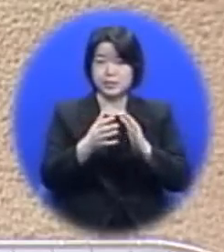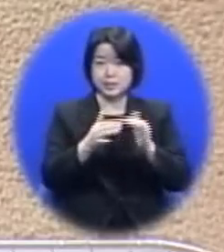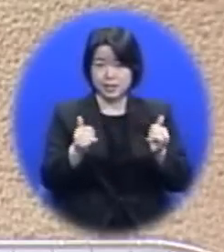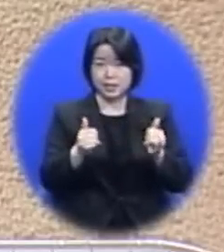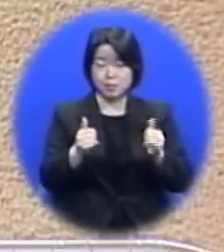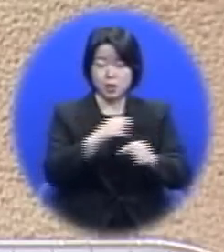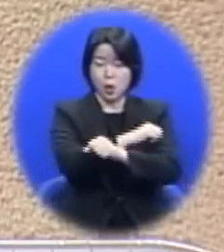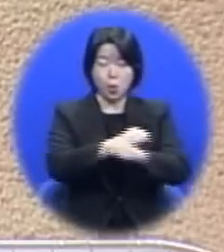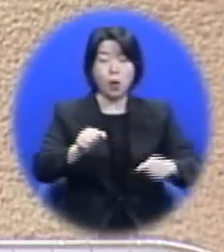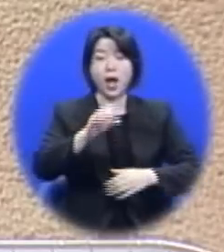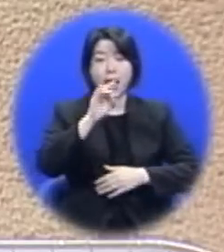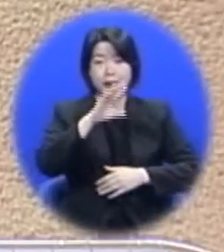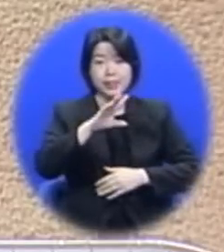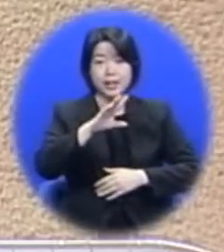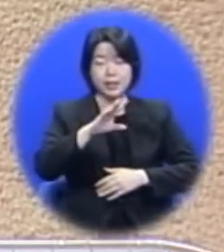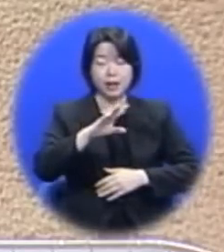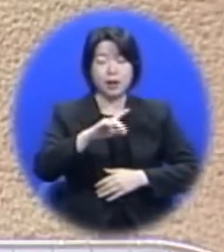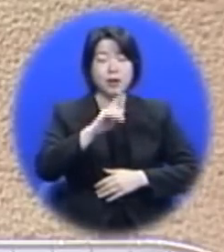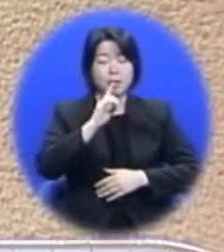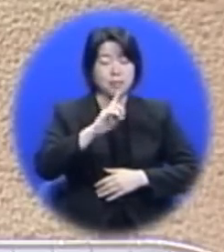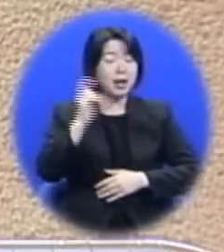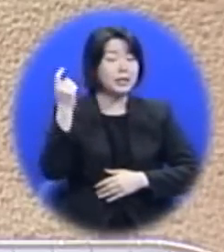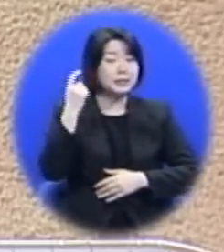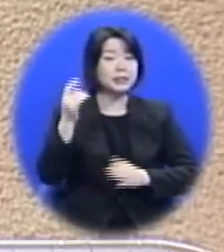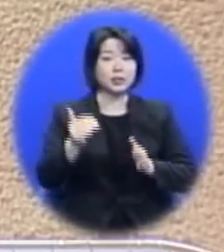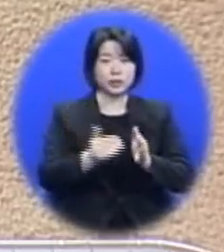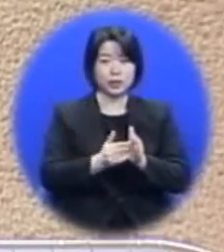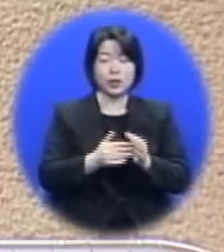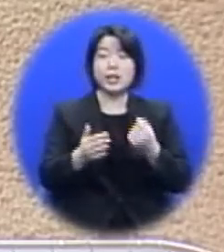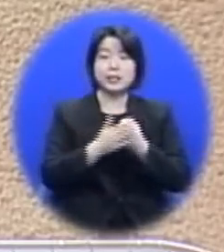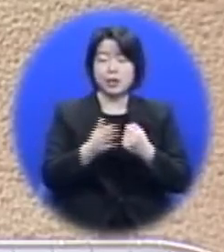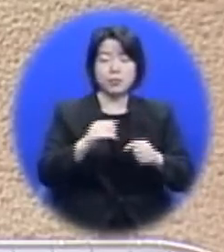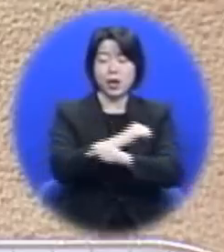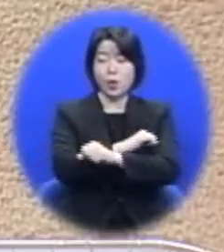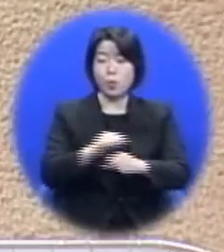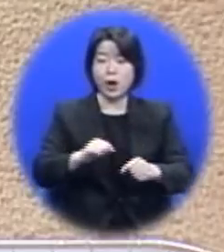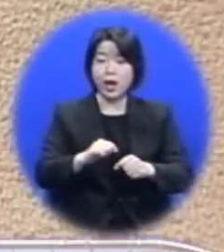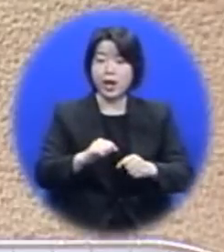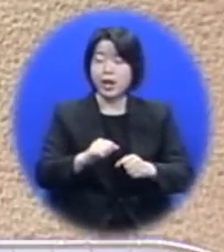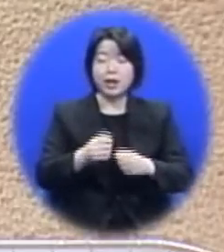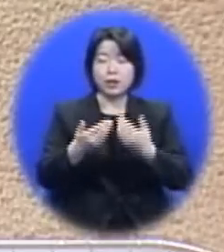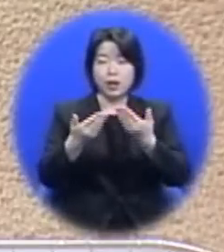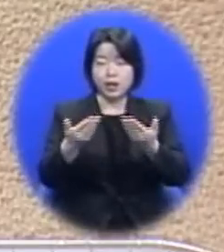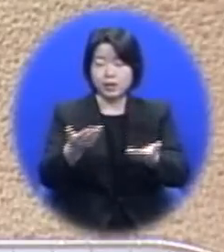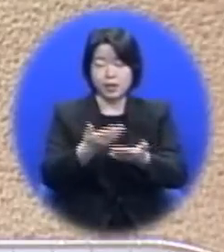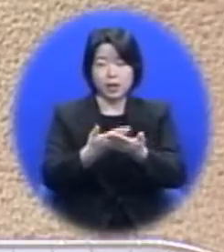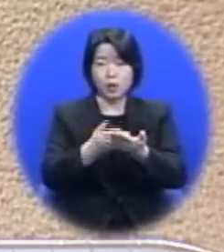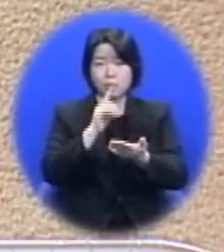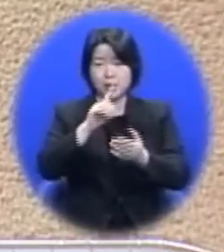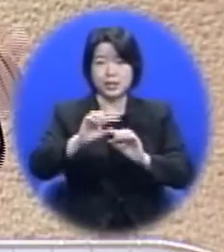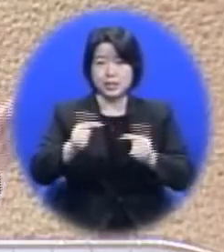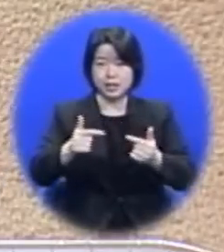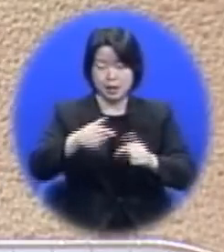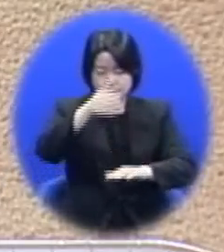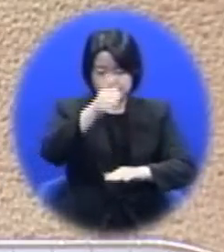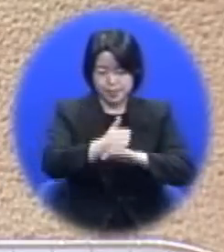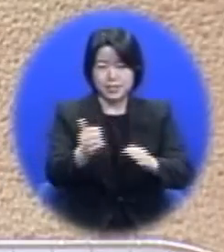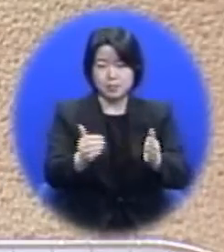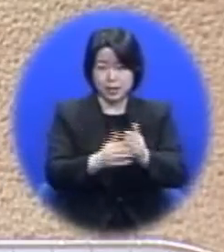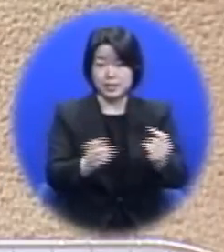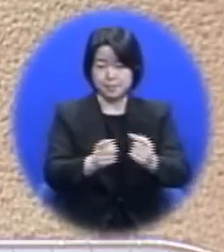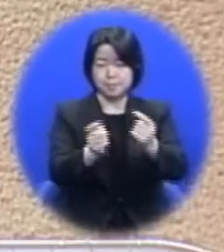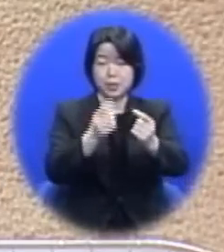안 된다고 제가 들었습니다. 그러니 화해하시라고는 말하지 않겠습니다. 하여 끝까지 한번